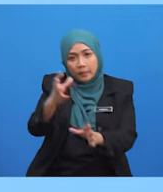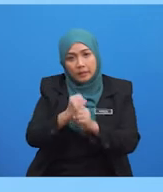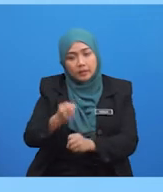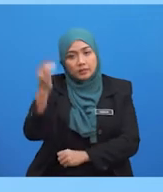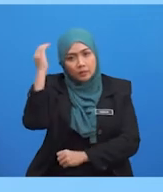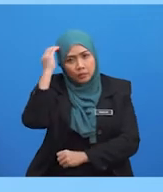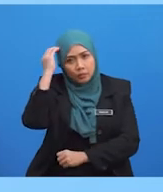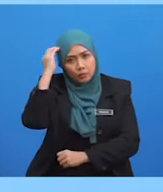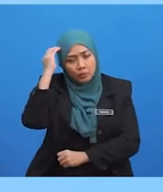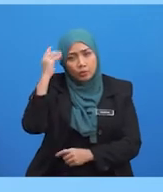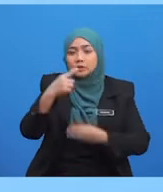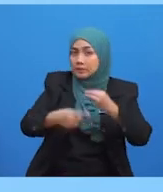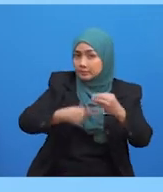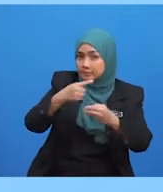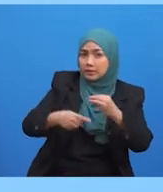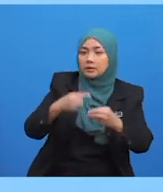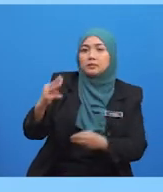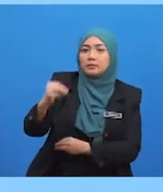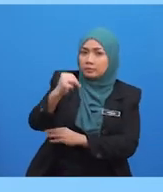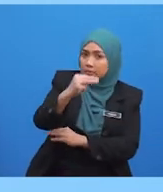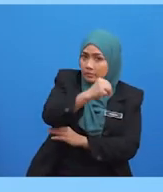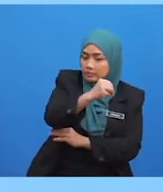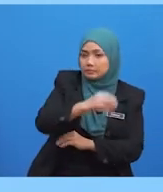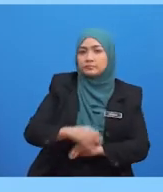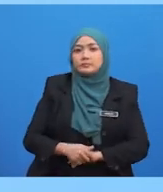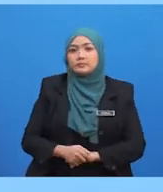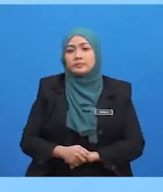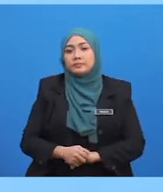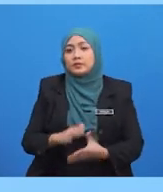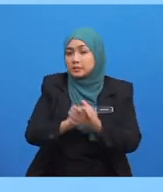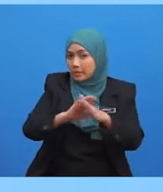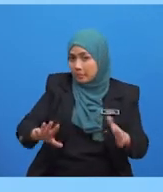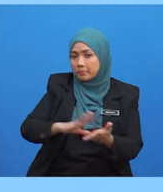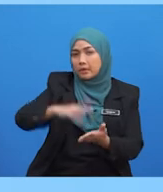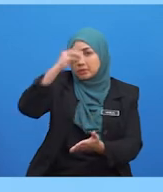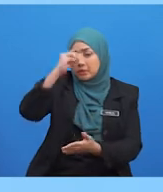berkaitan topik mikroorganisma ini. Selamat belajar, murid-murid.